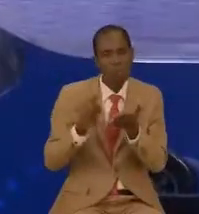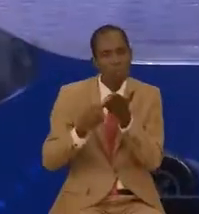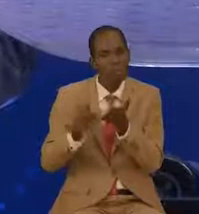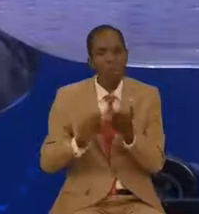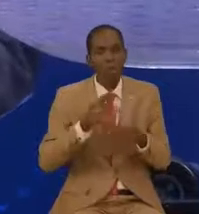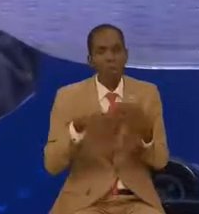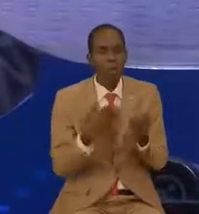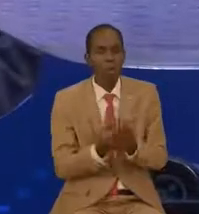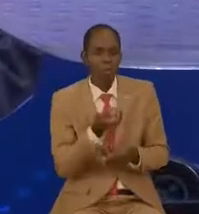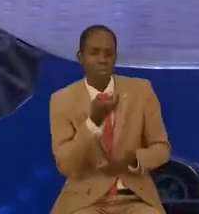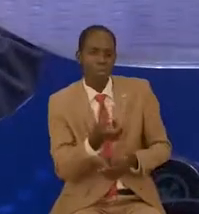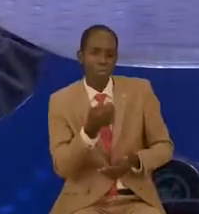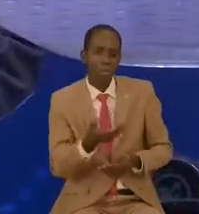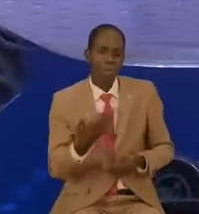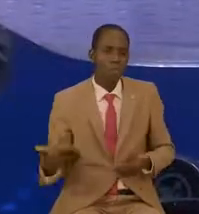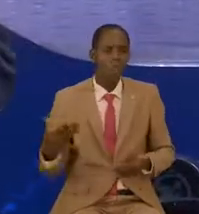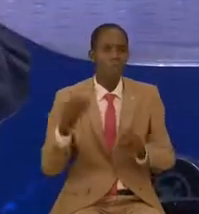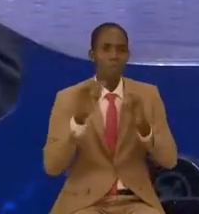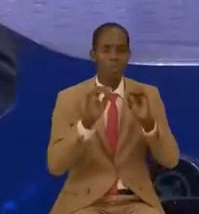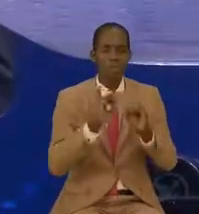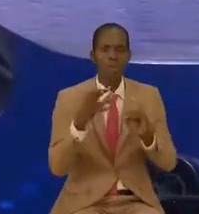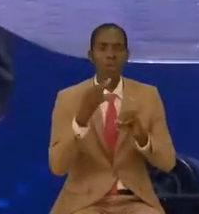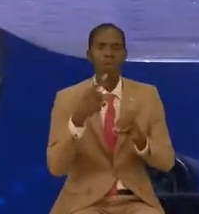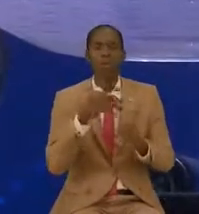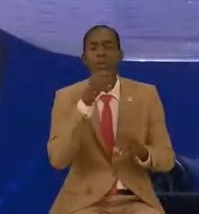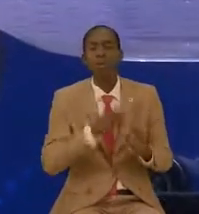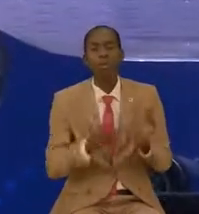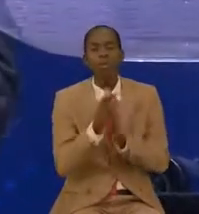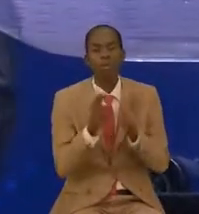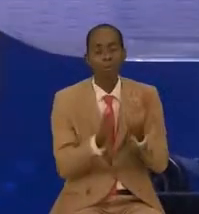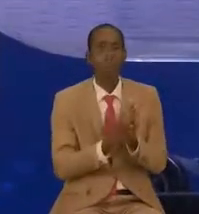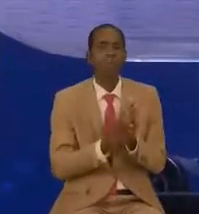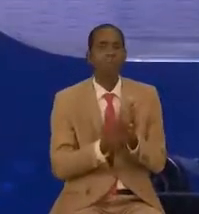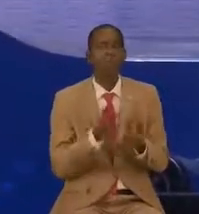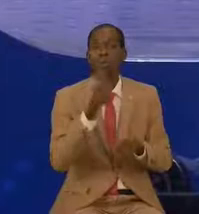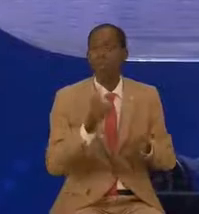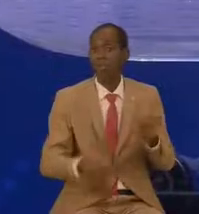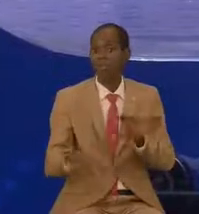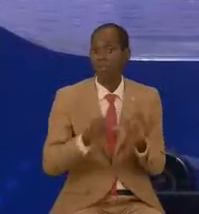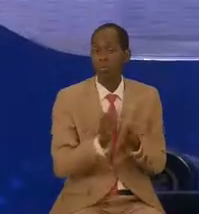les détails de la loi mosaïque. Et tu ne peux pas faire cela.